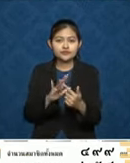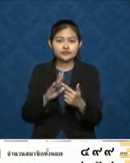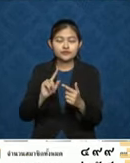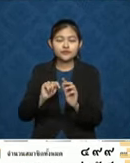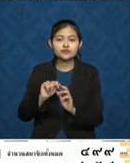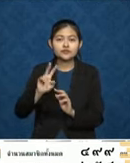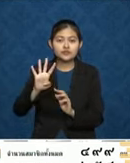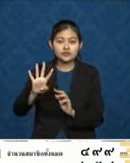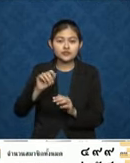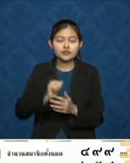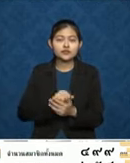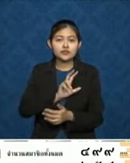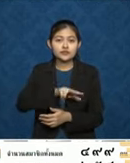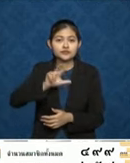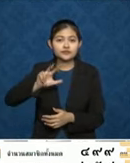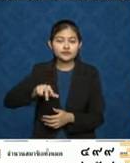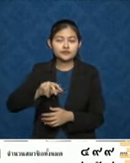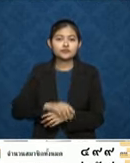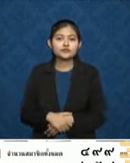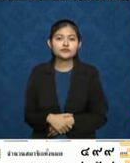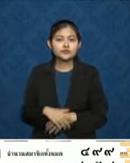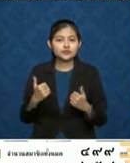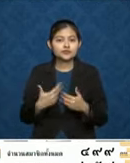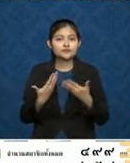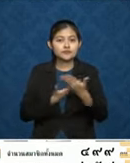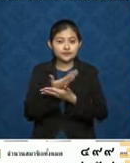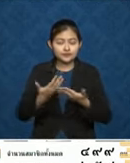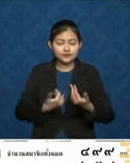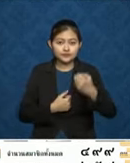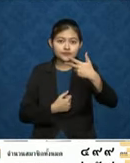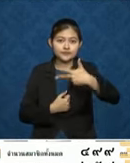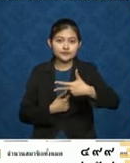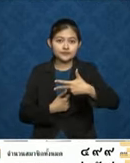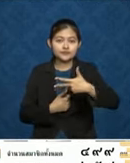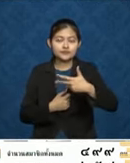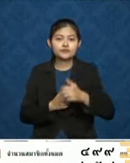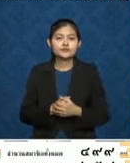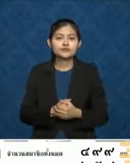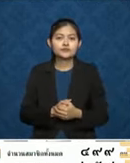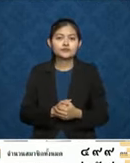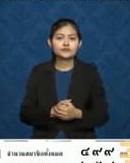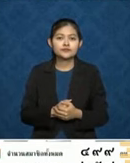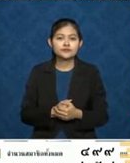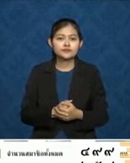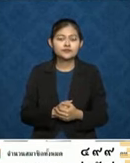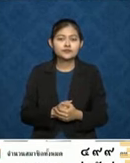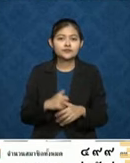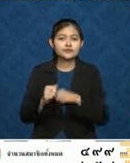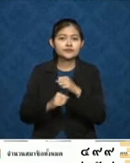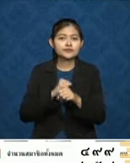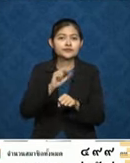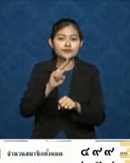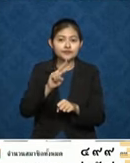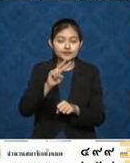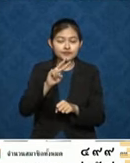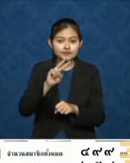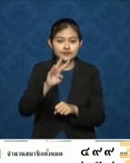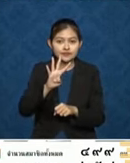เพื่อไทยครับวันนี้มีเรื่องหารือ 3เรื่องครับท่านประธานครับท่านประธานครับเมื่อปีพ.ศ